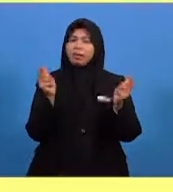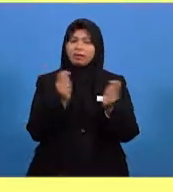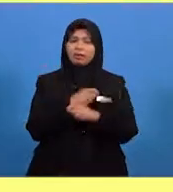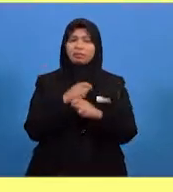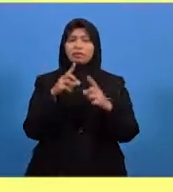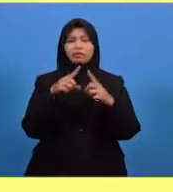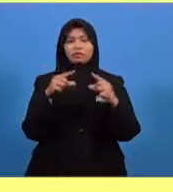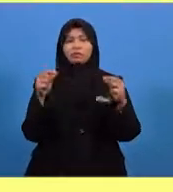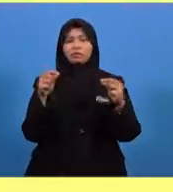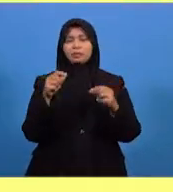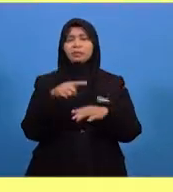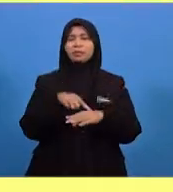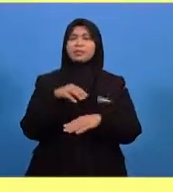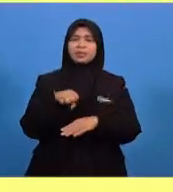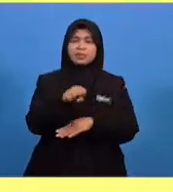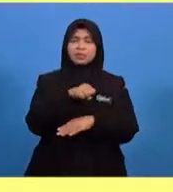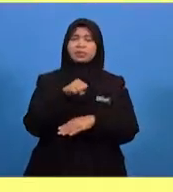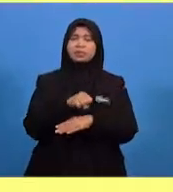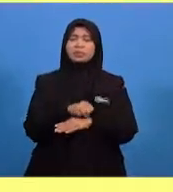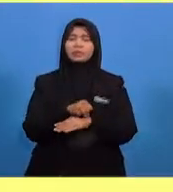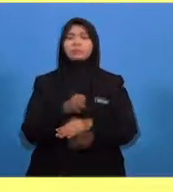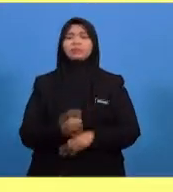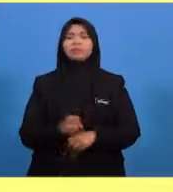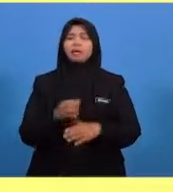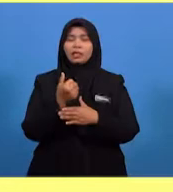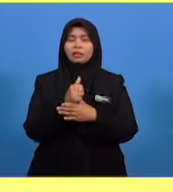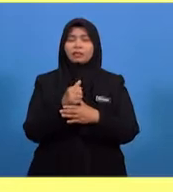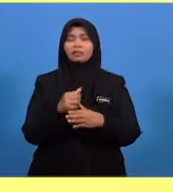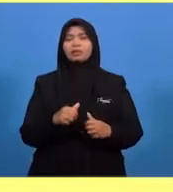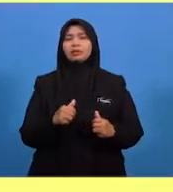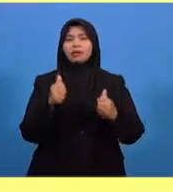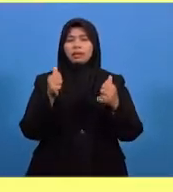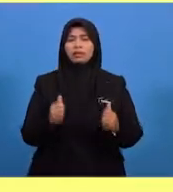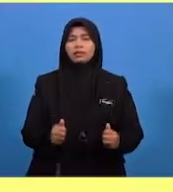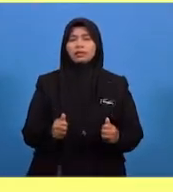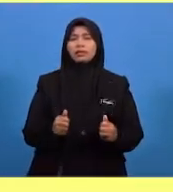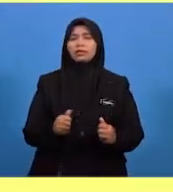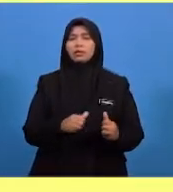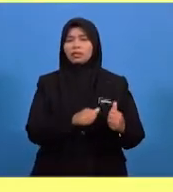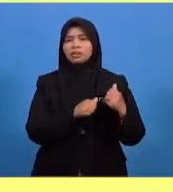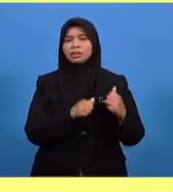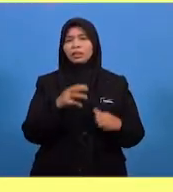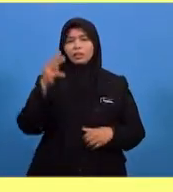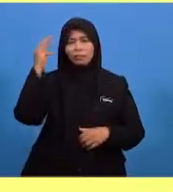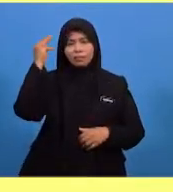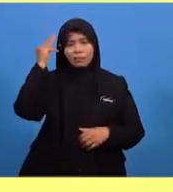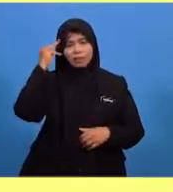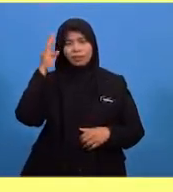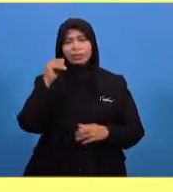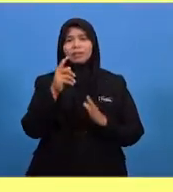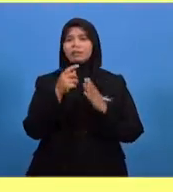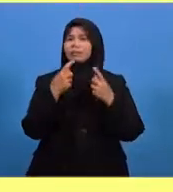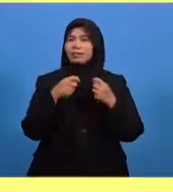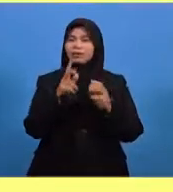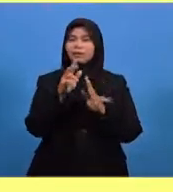jepun di Singapura antara anggota resimen Askar Melayu yang telah terlibat